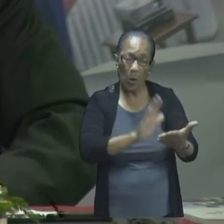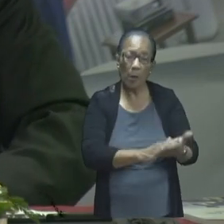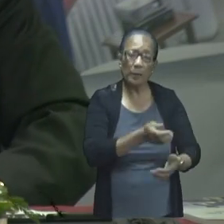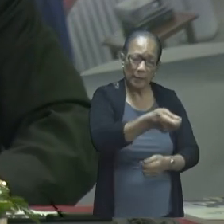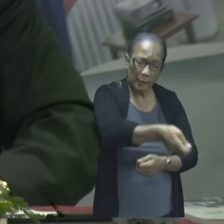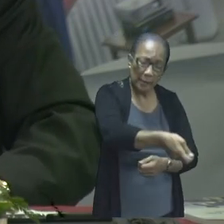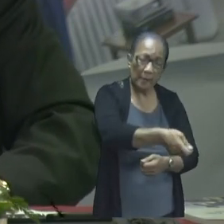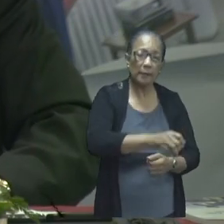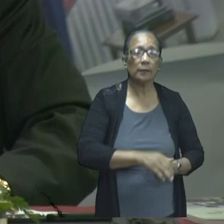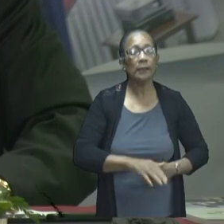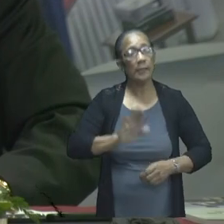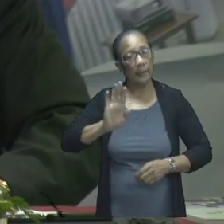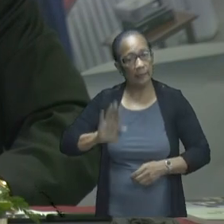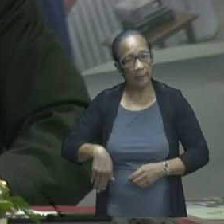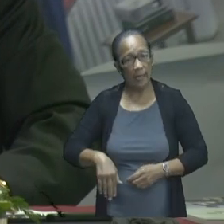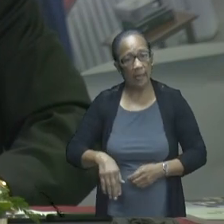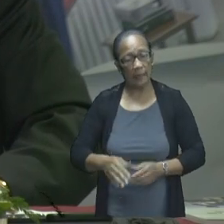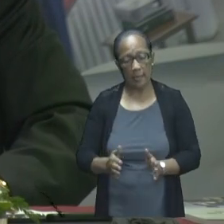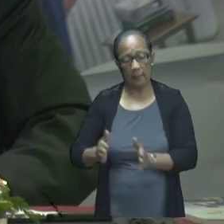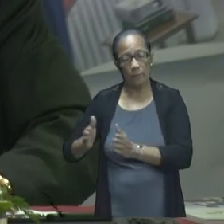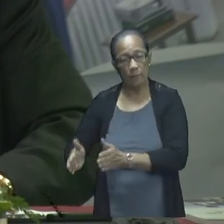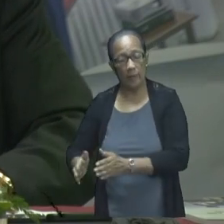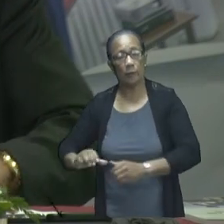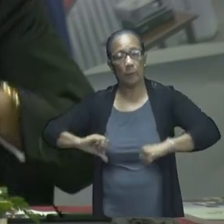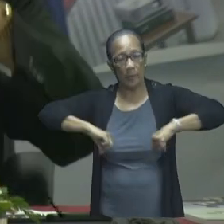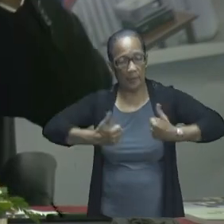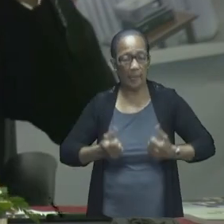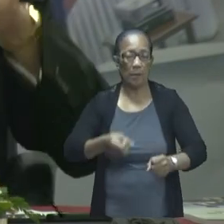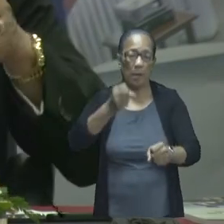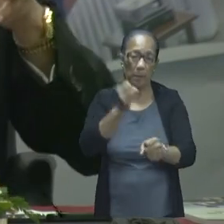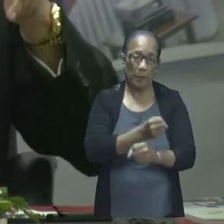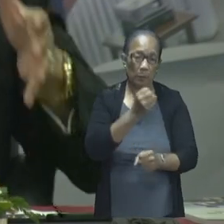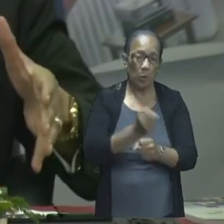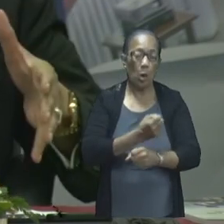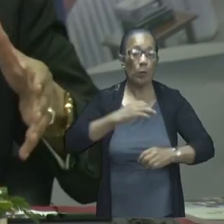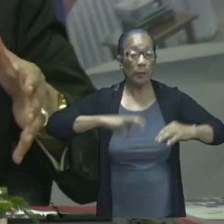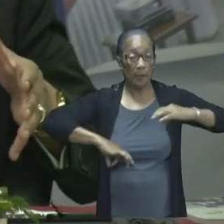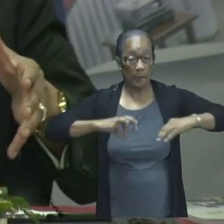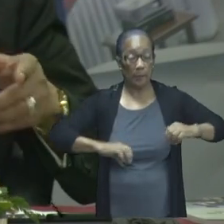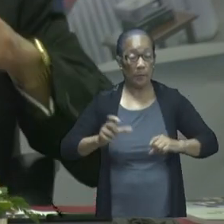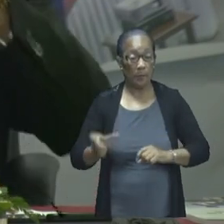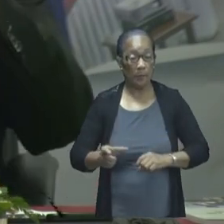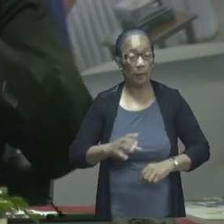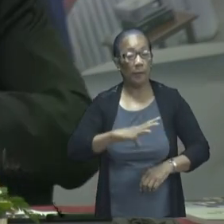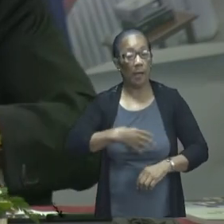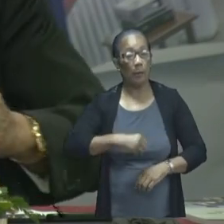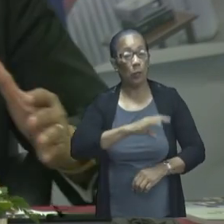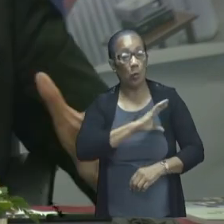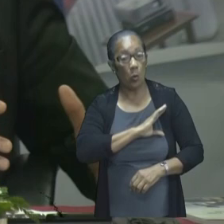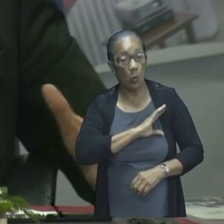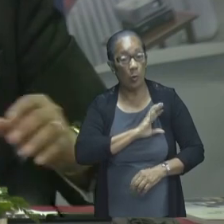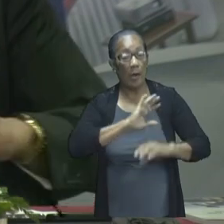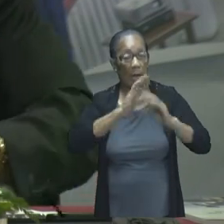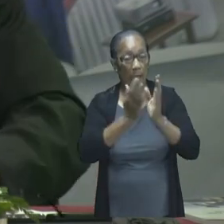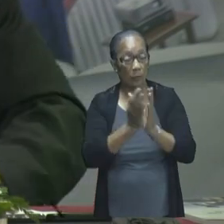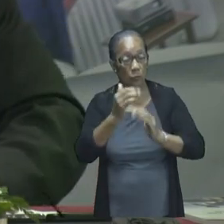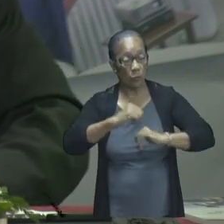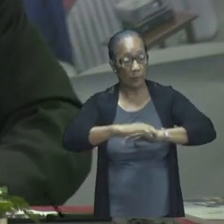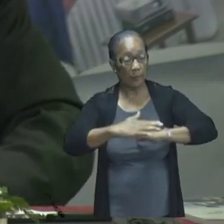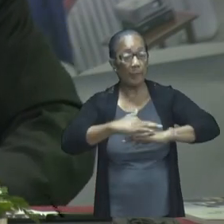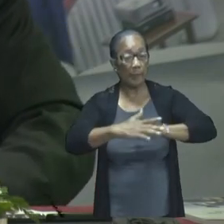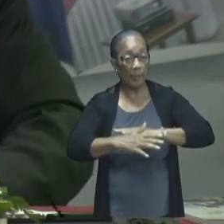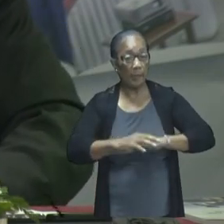gaan we naar de fase van het bouwen en daarom biedt de minister over zeggen presenteer u wel kan bouwen daarvoor moet een goedkoop kapitaal